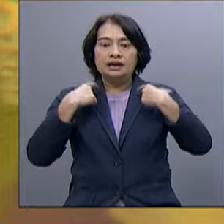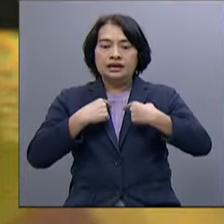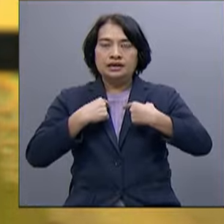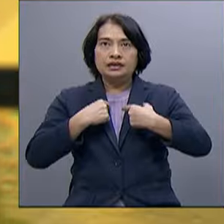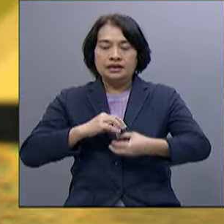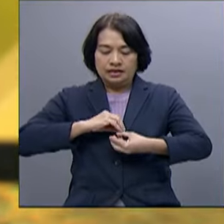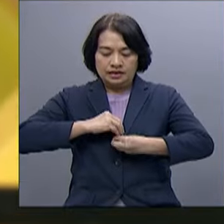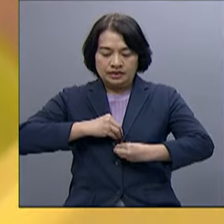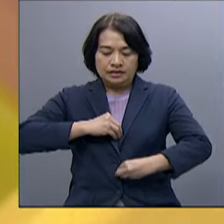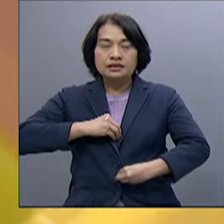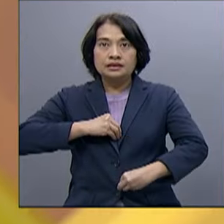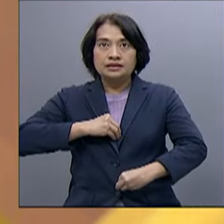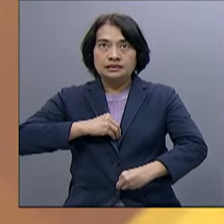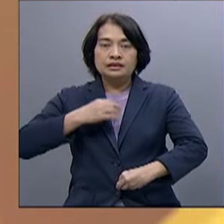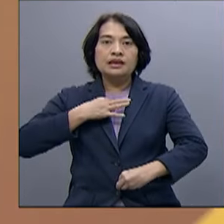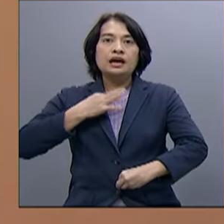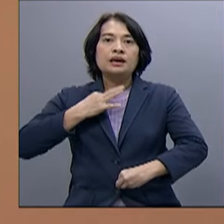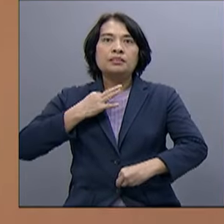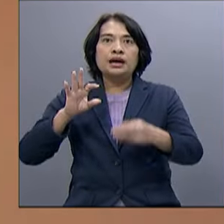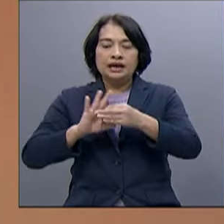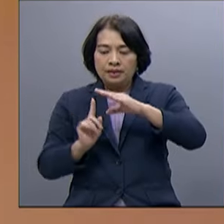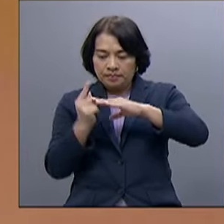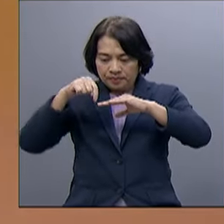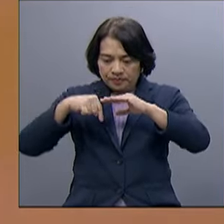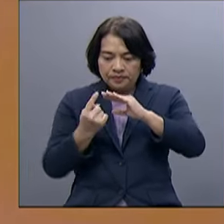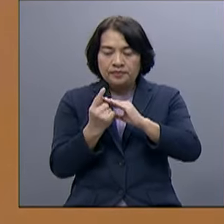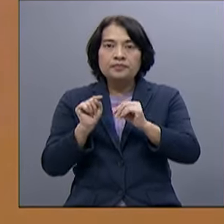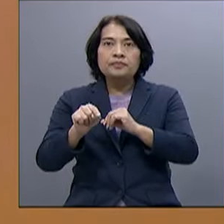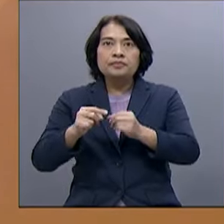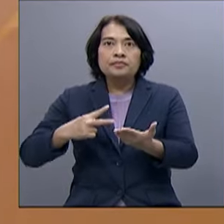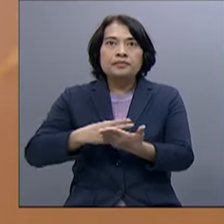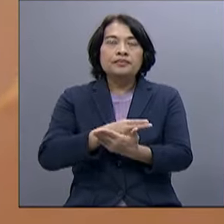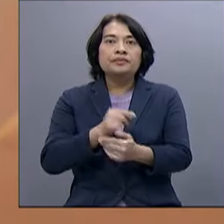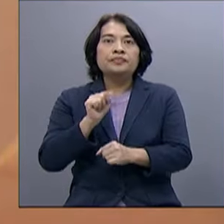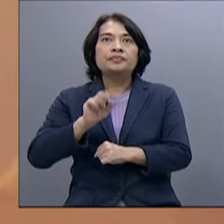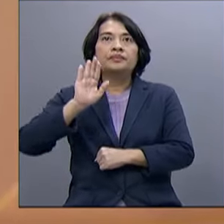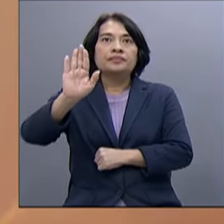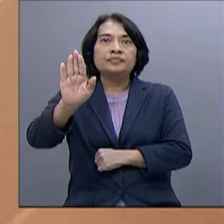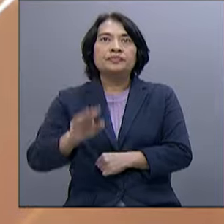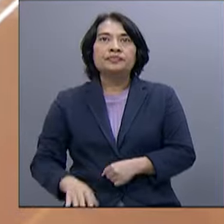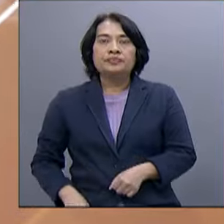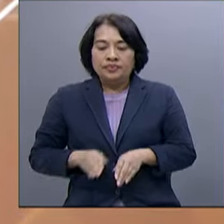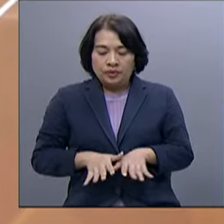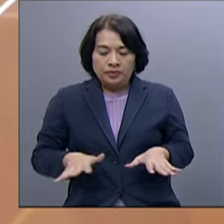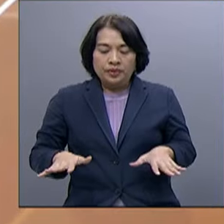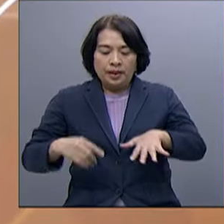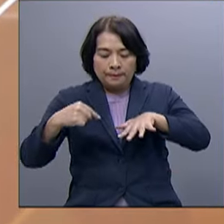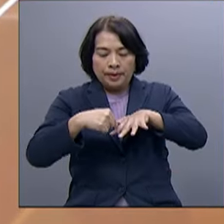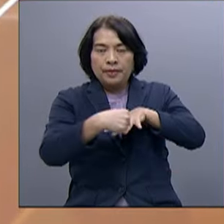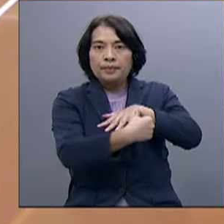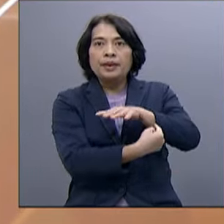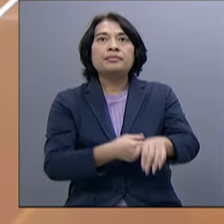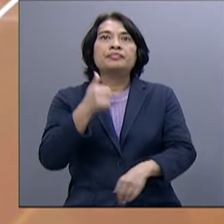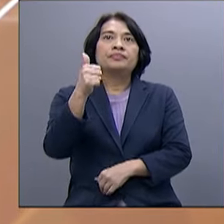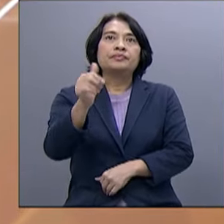าด้วยเทคนิคการตัดต่อผ้าลายปักสลับกับผ้าพื้นเมืองที่เป็นผ้าฝ้ายตกแต่งชายกระโปรงด้วยผ้าปักลายผ้าชนเผ่าชา